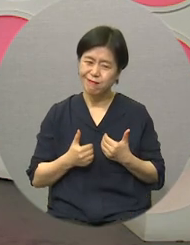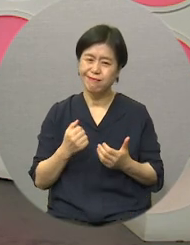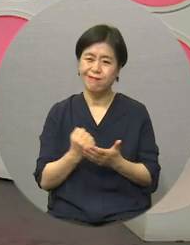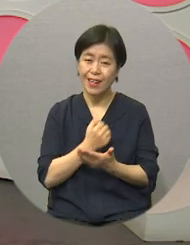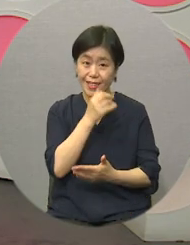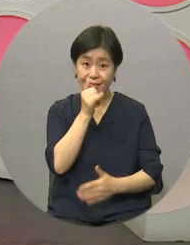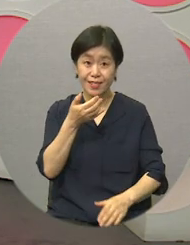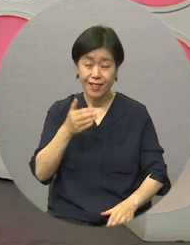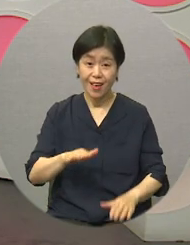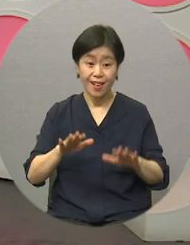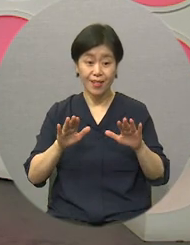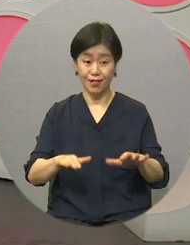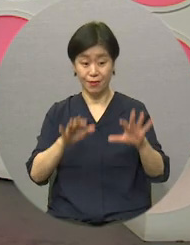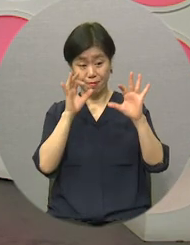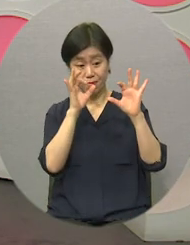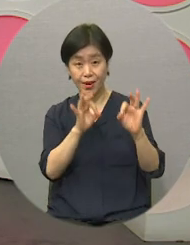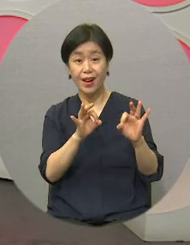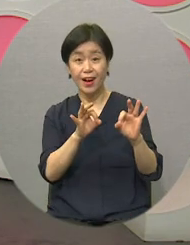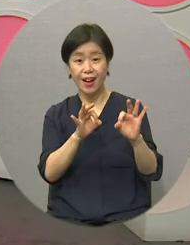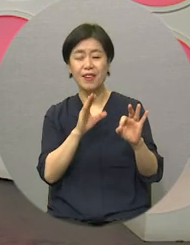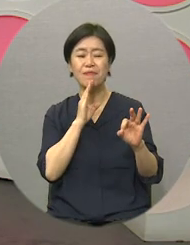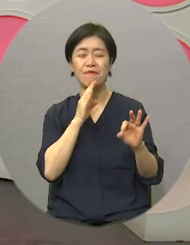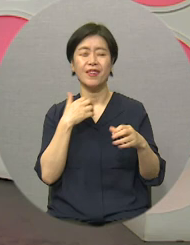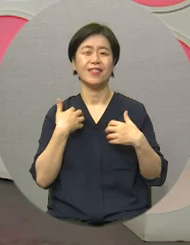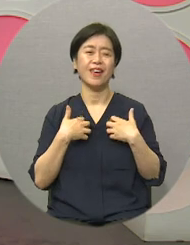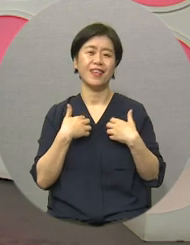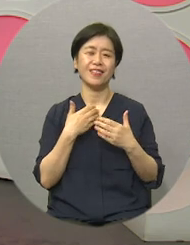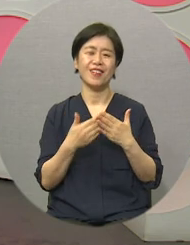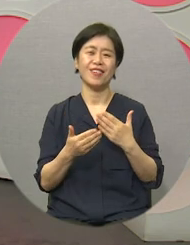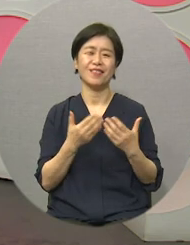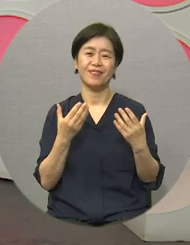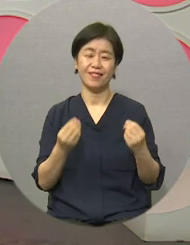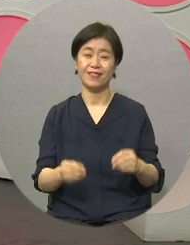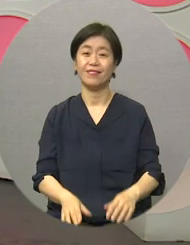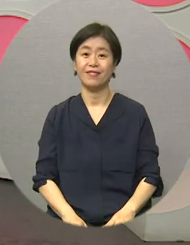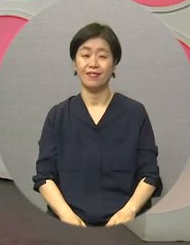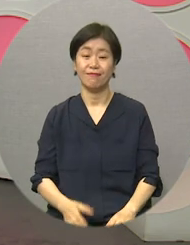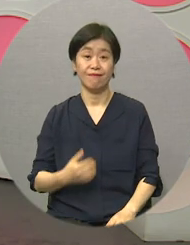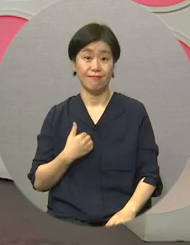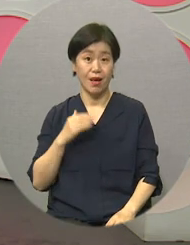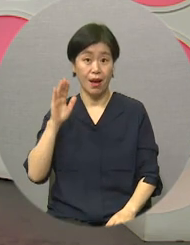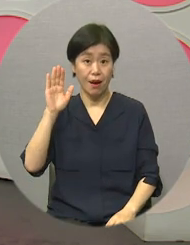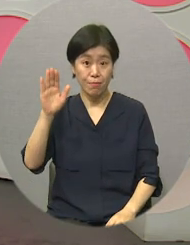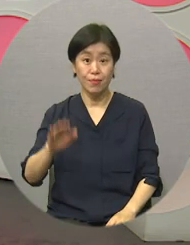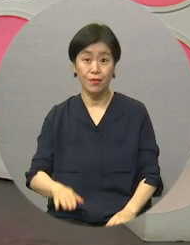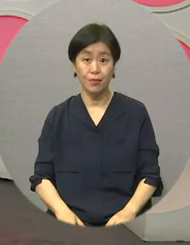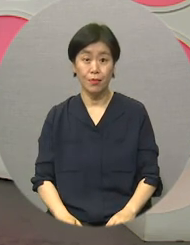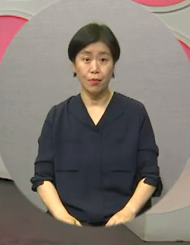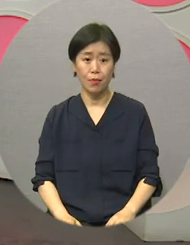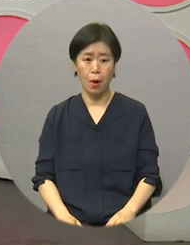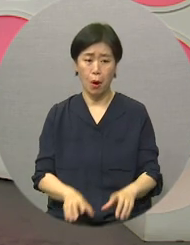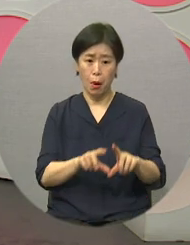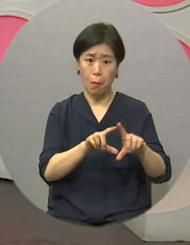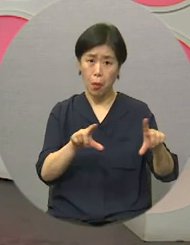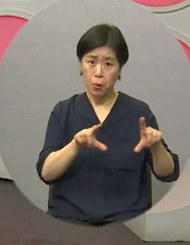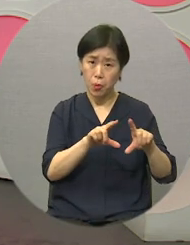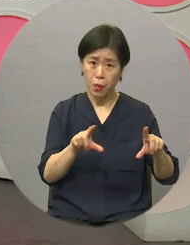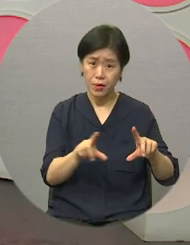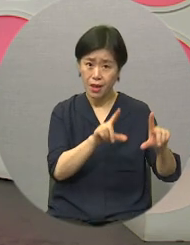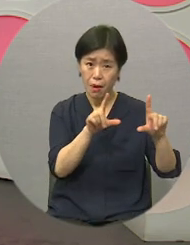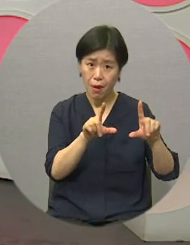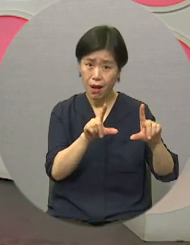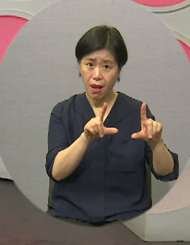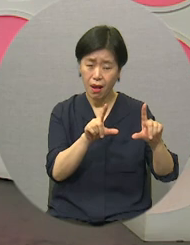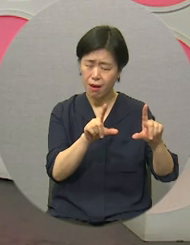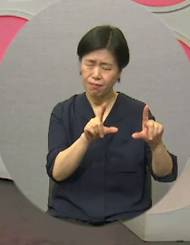그것도 잊지 못할 에피소드로 남았습니다 저는 앞으로도 이렇게 평범함과 거리가 먼 선택을 해 나갈